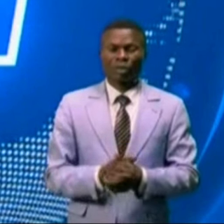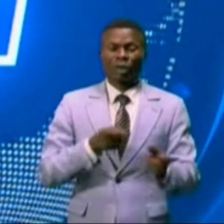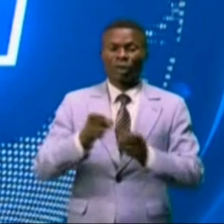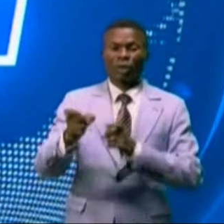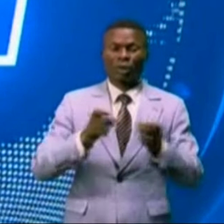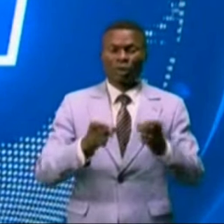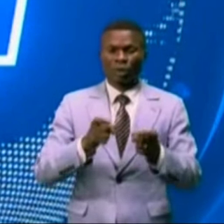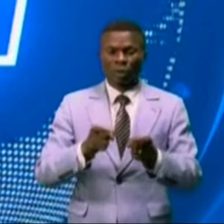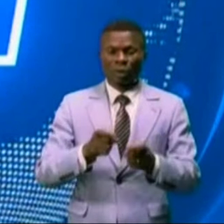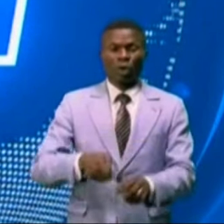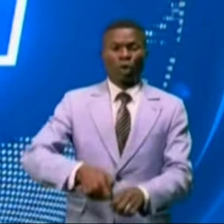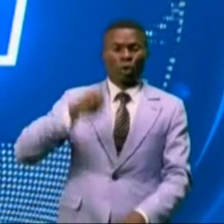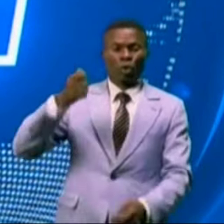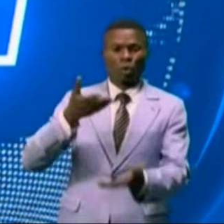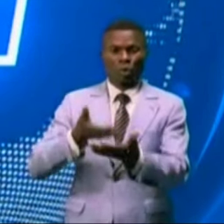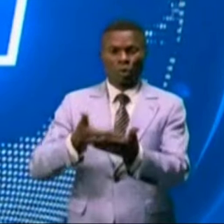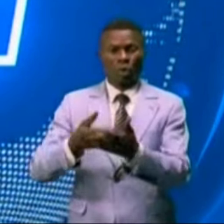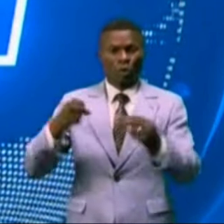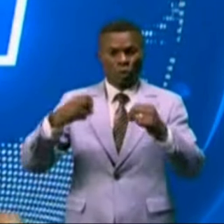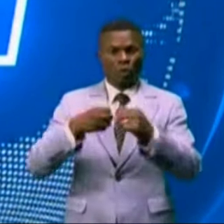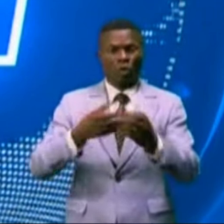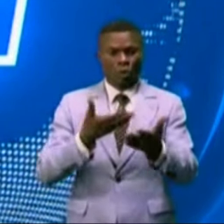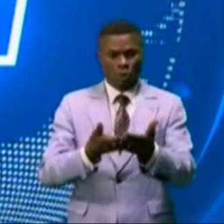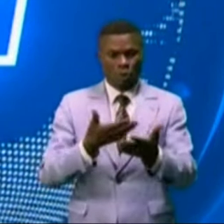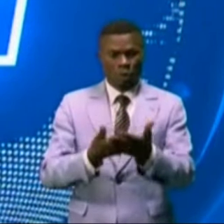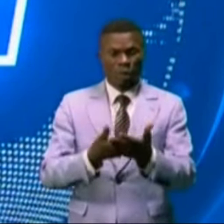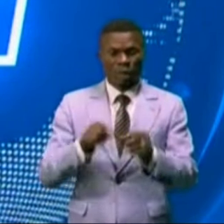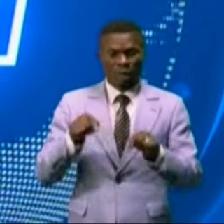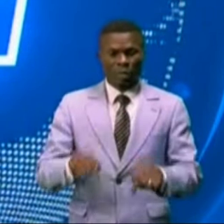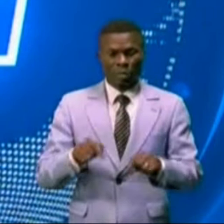de cette centrale est